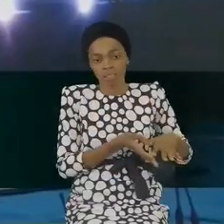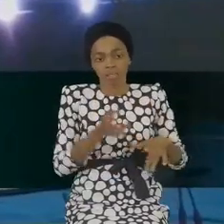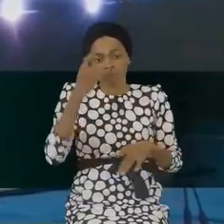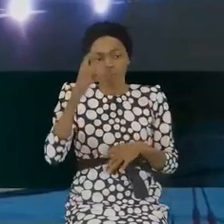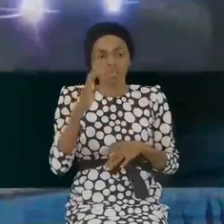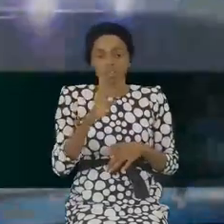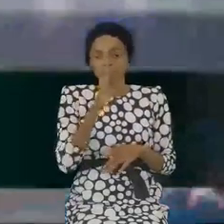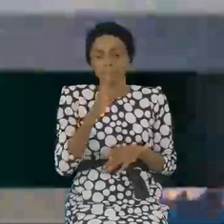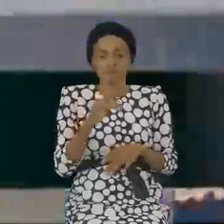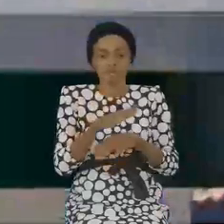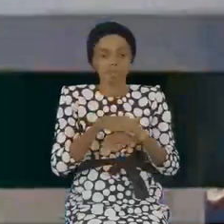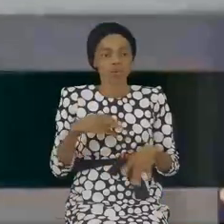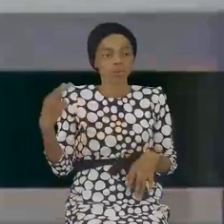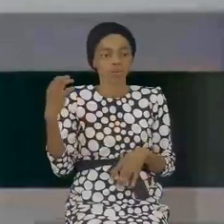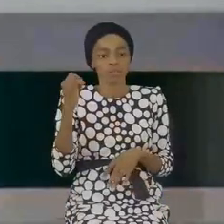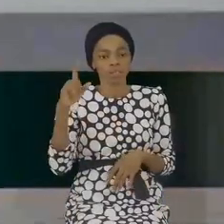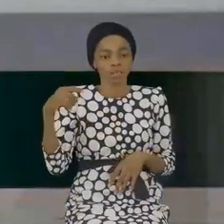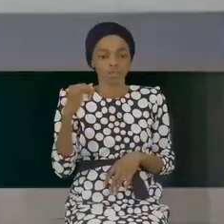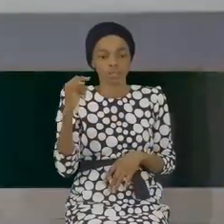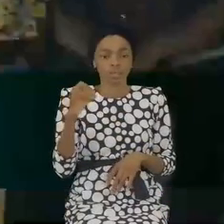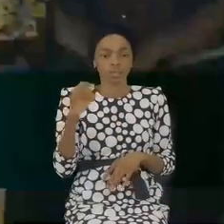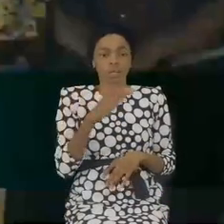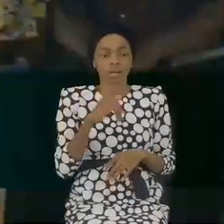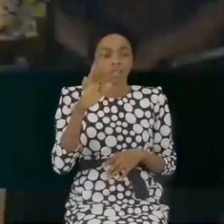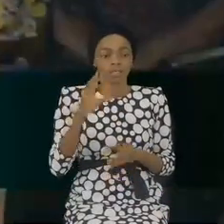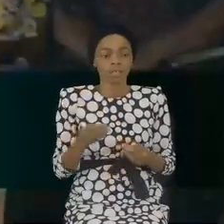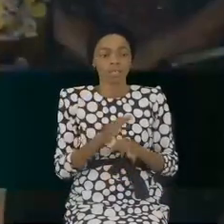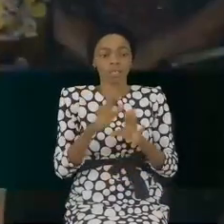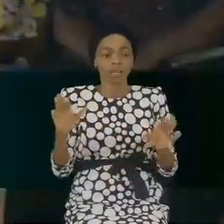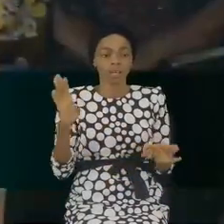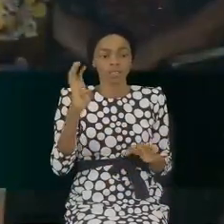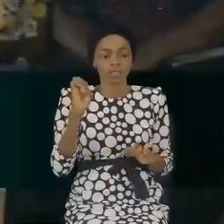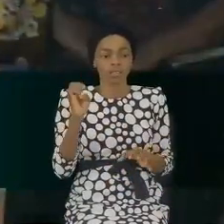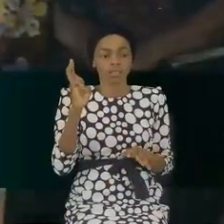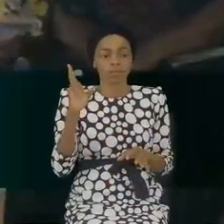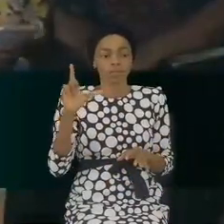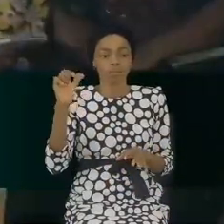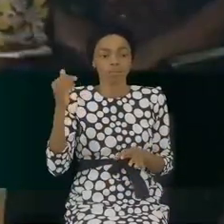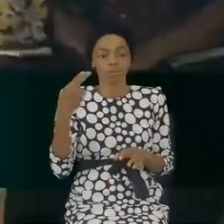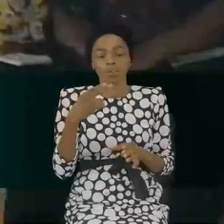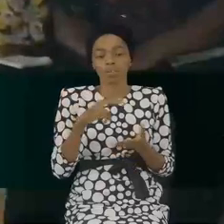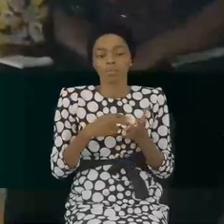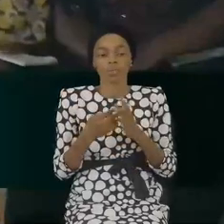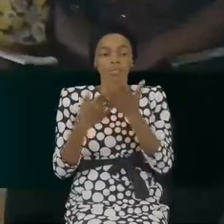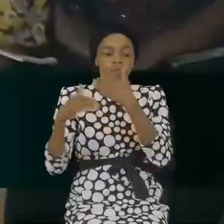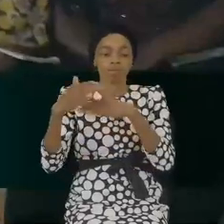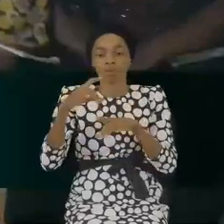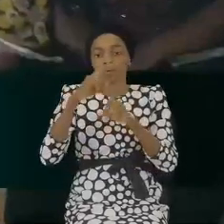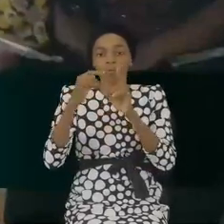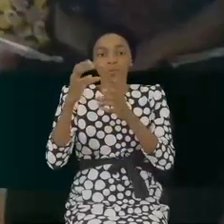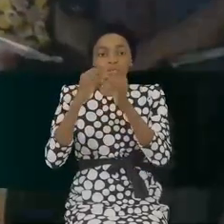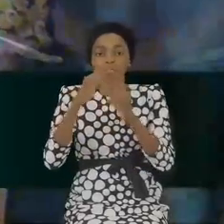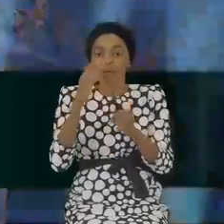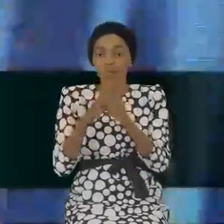l'appellera ta terre épouse, et ta terre épouse. C'est-à-dire, quand tu seras sur la terre promise,